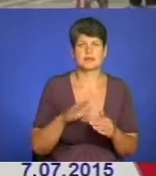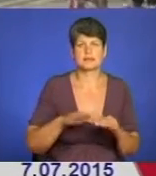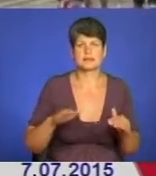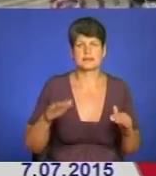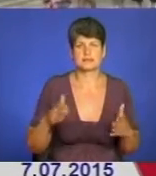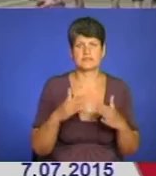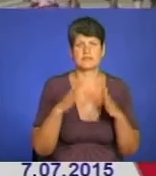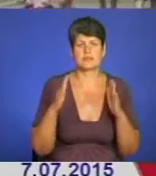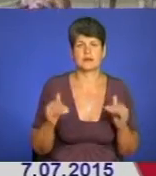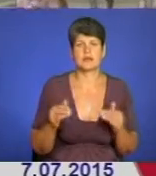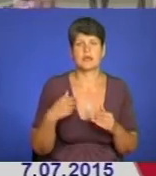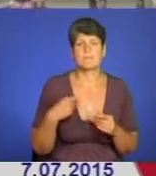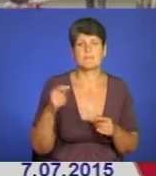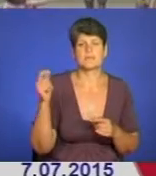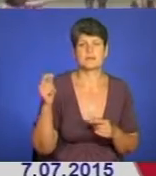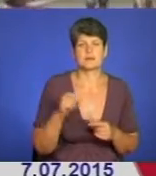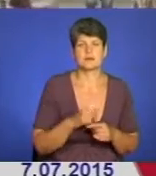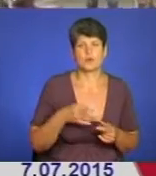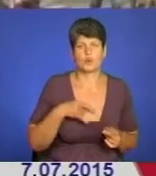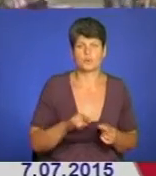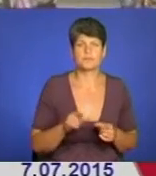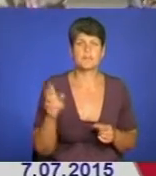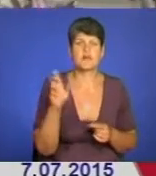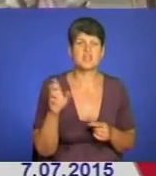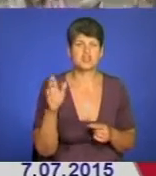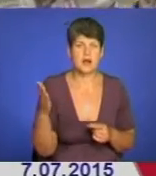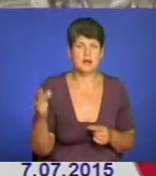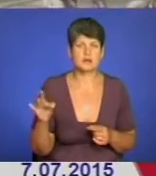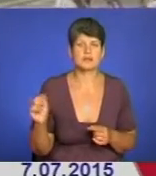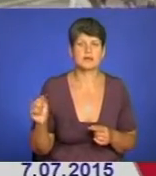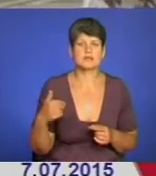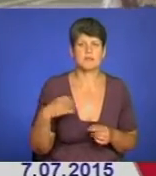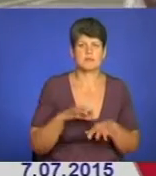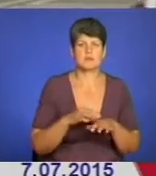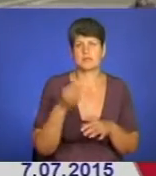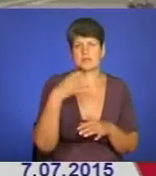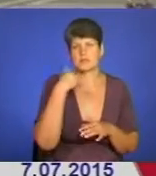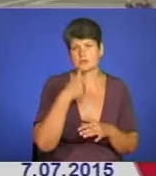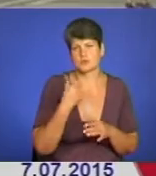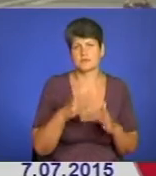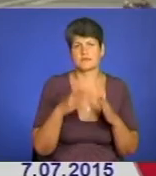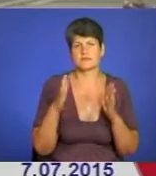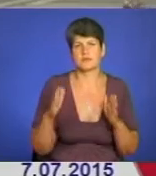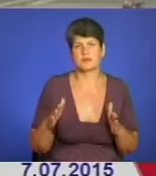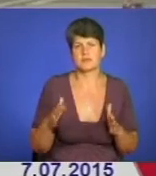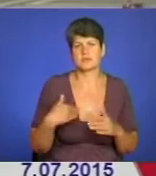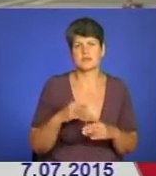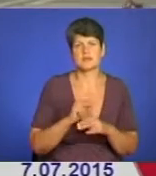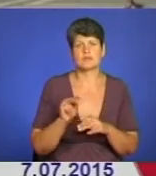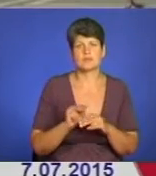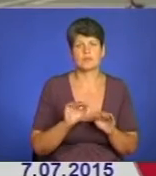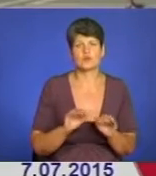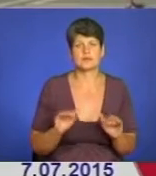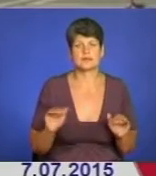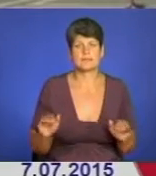«Веселих канікул». Я сама з Бережан, у нас там вже проводилося, вже понад 15 років підряд проводиться табір. От. Ми навчаємо